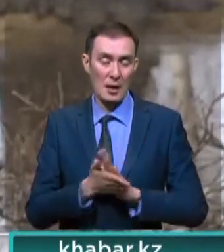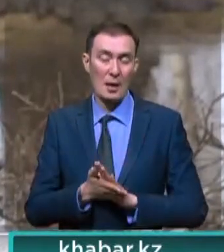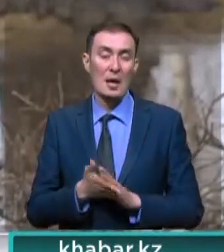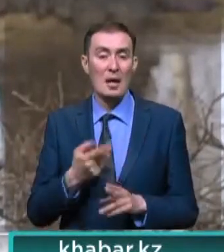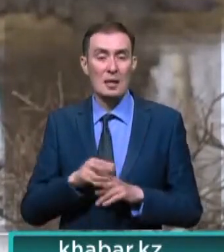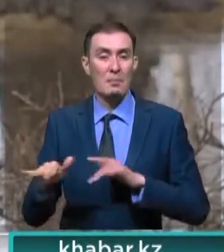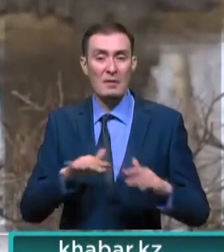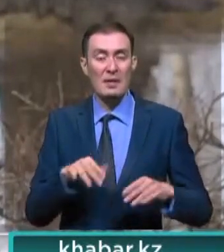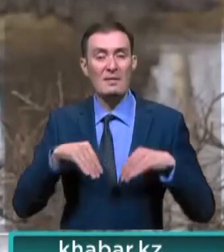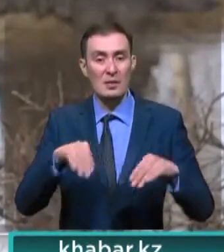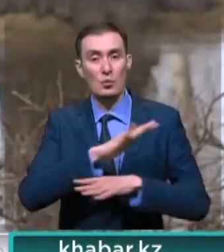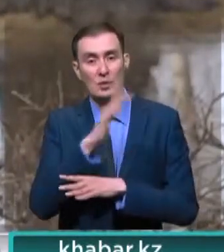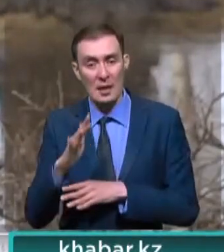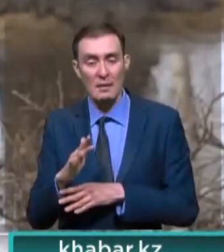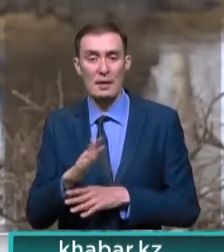проводить высадку деревьев и кустарников